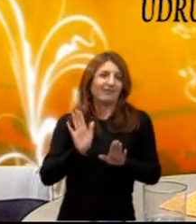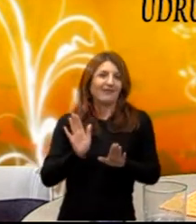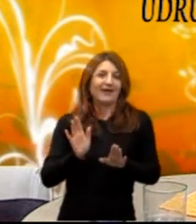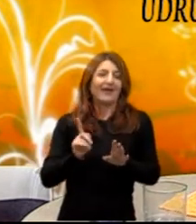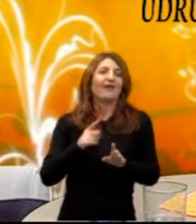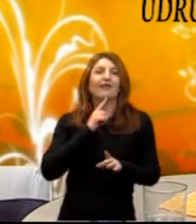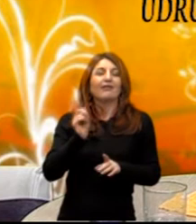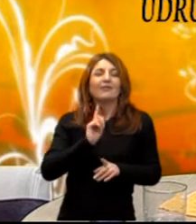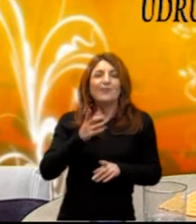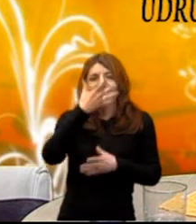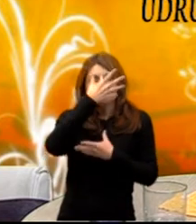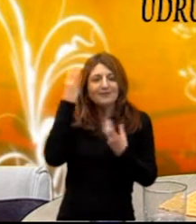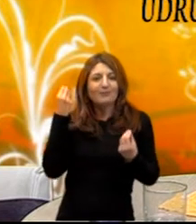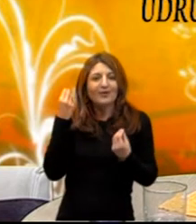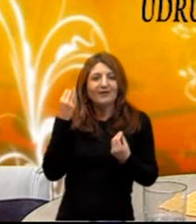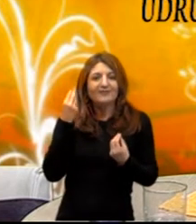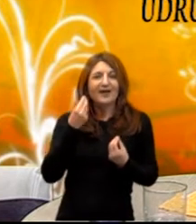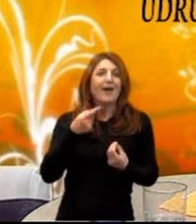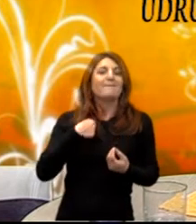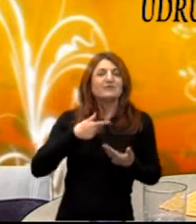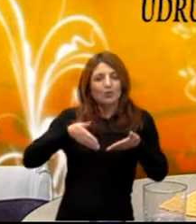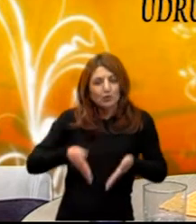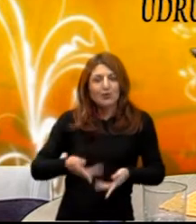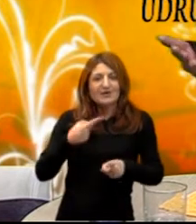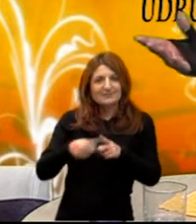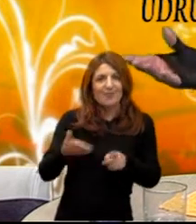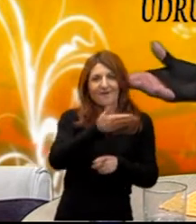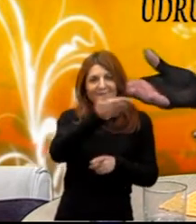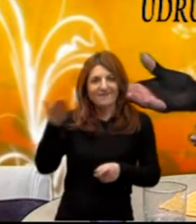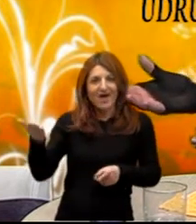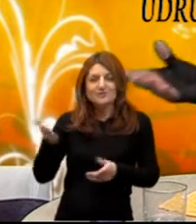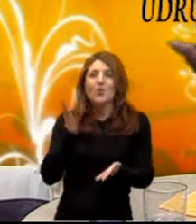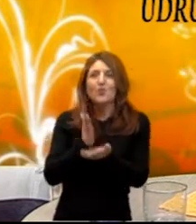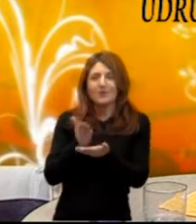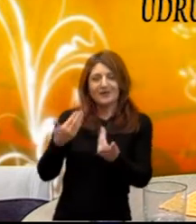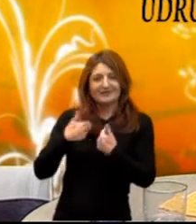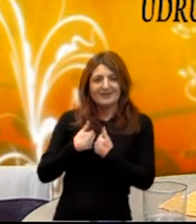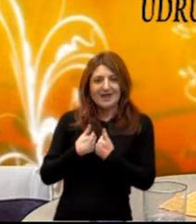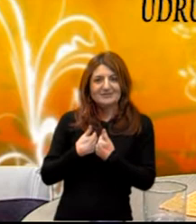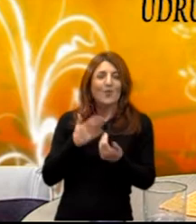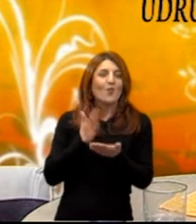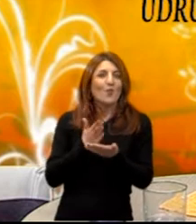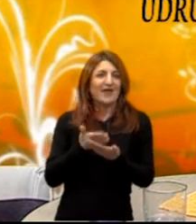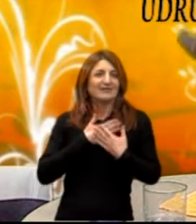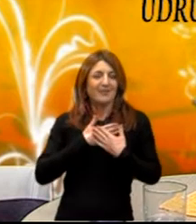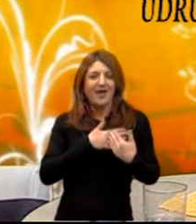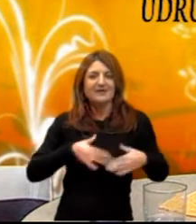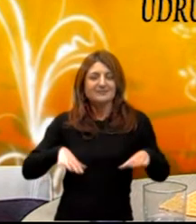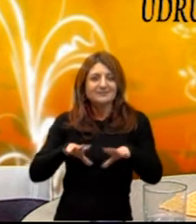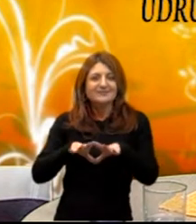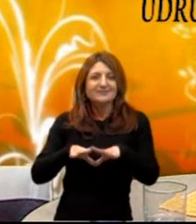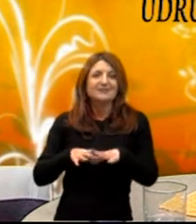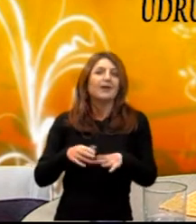I nemojte zaboraviti, mi smo tu za vas. Uvijek ste za nas. Uvijek ste za nas, za svih